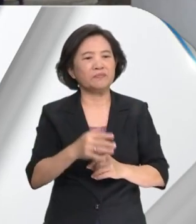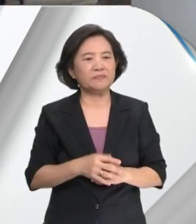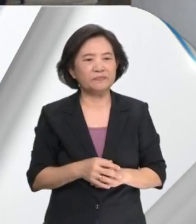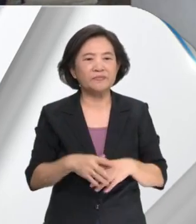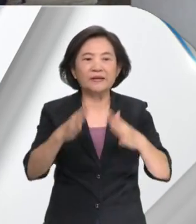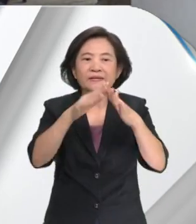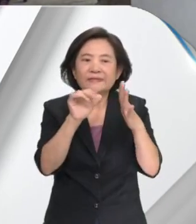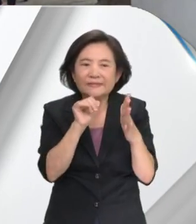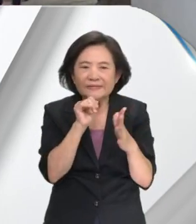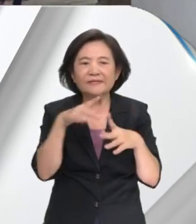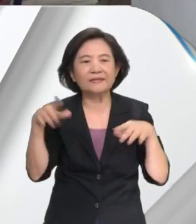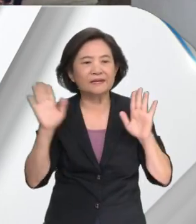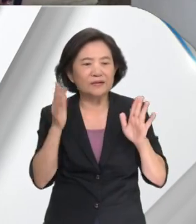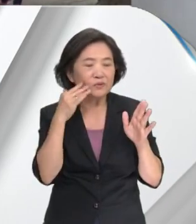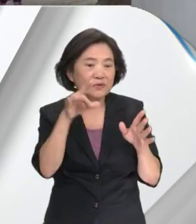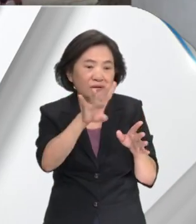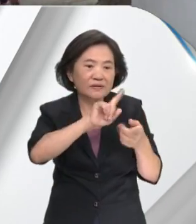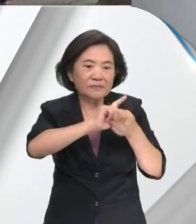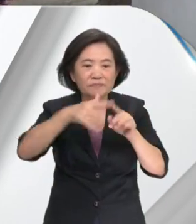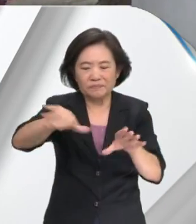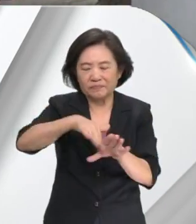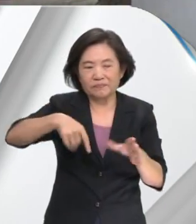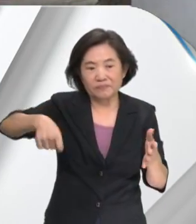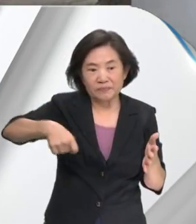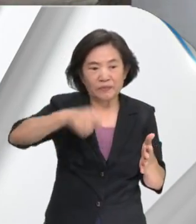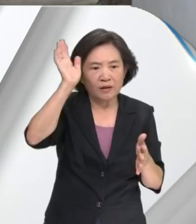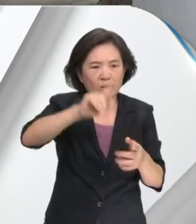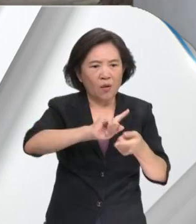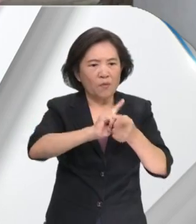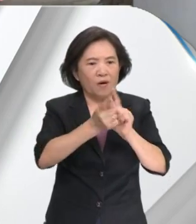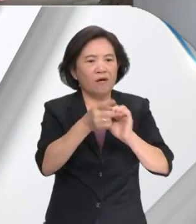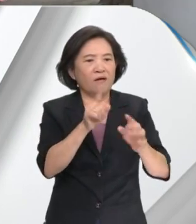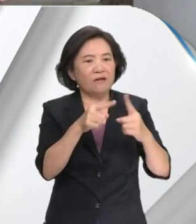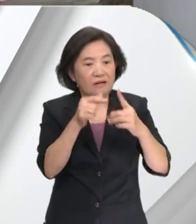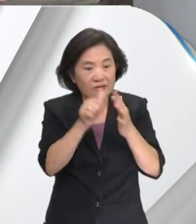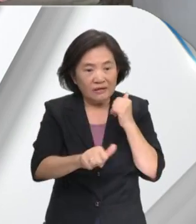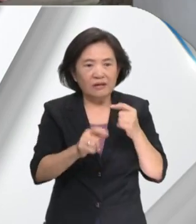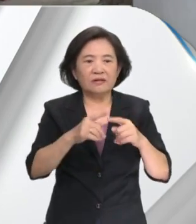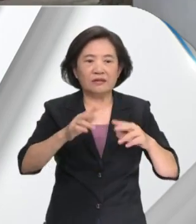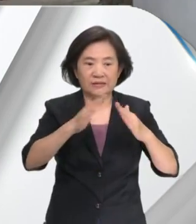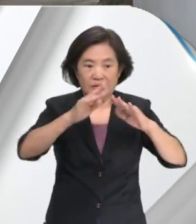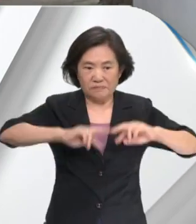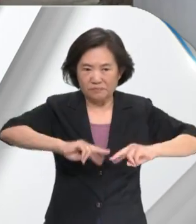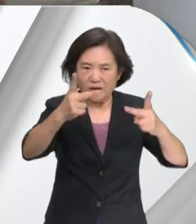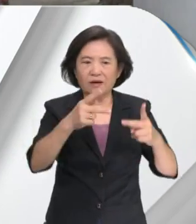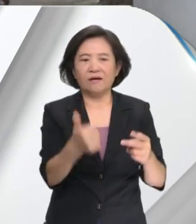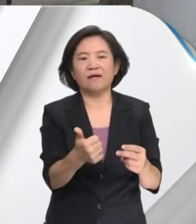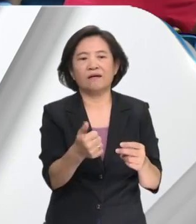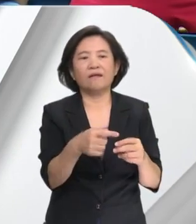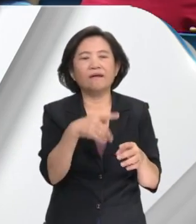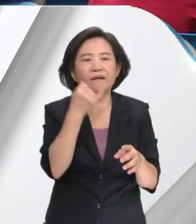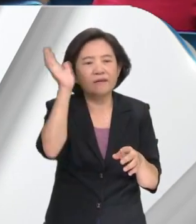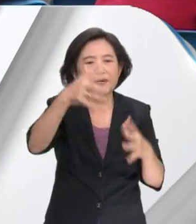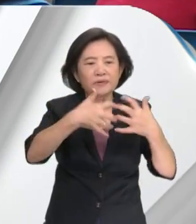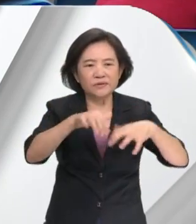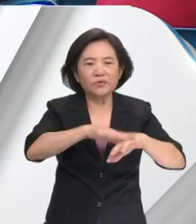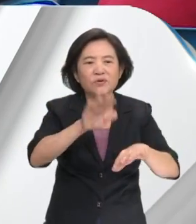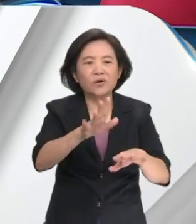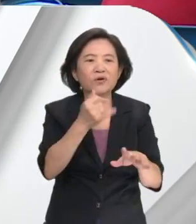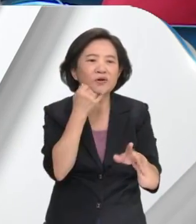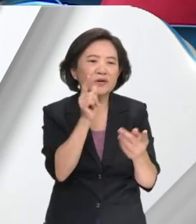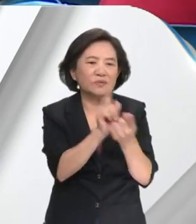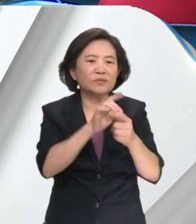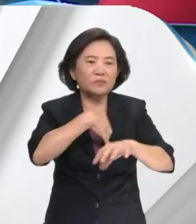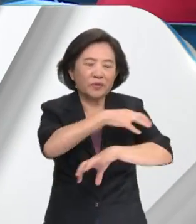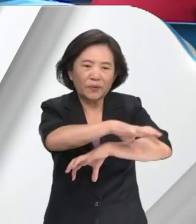孩有机会透过文字的部分来翻转他的家庭，翻转他的人生，让他有更多的机会来，